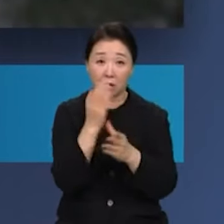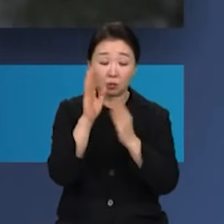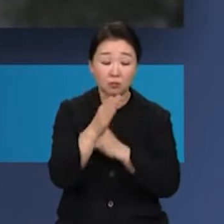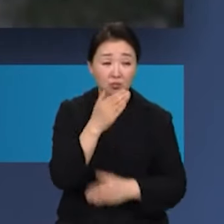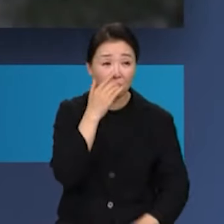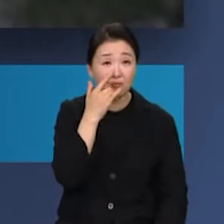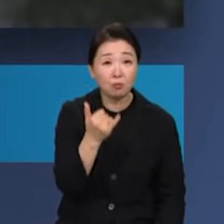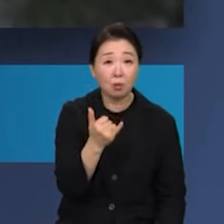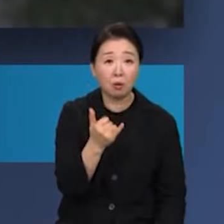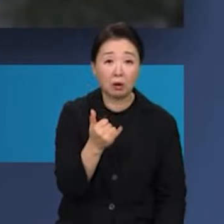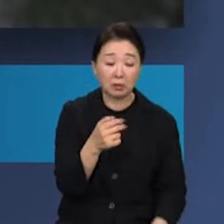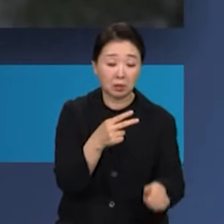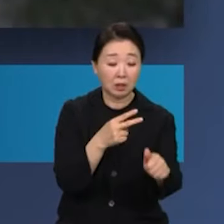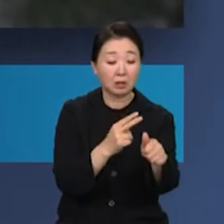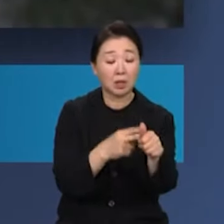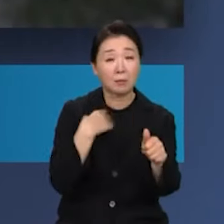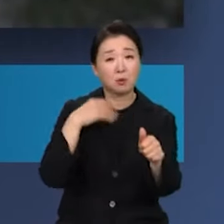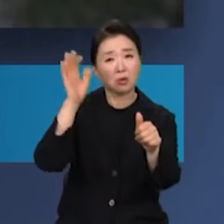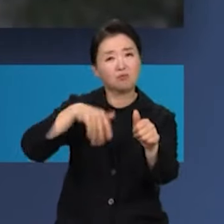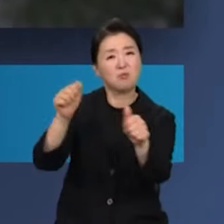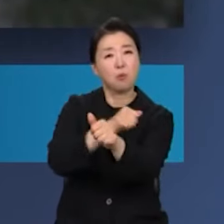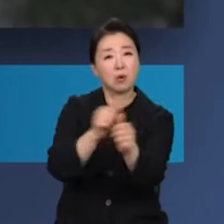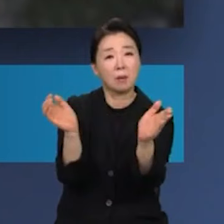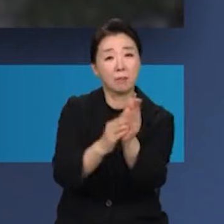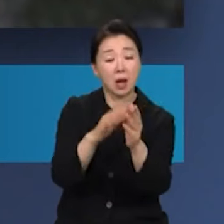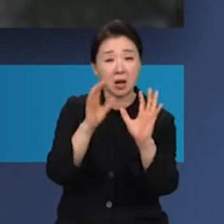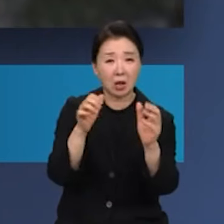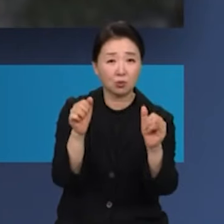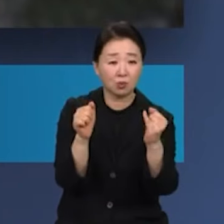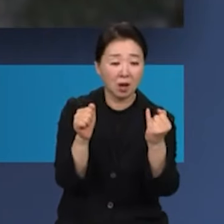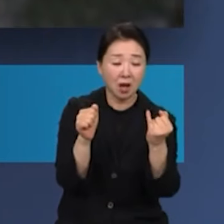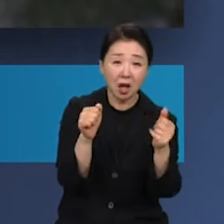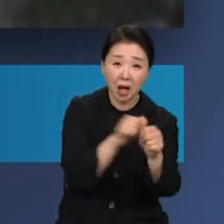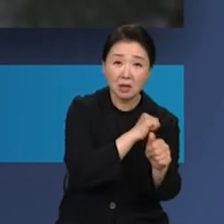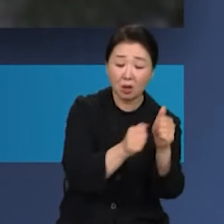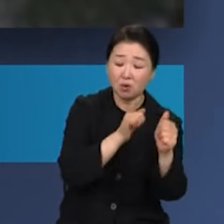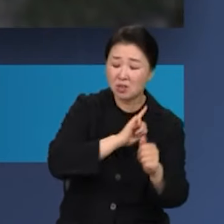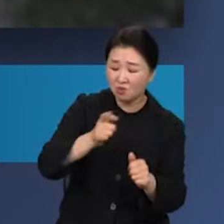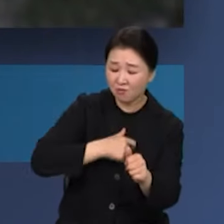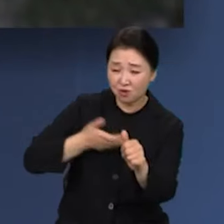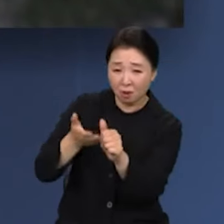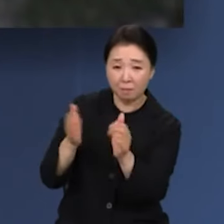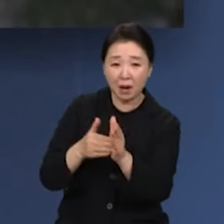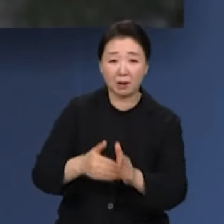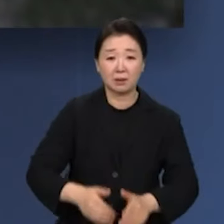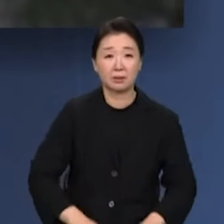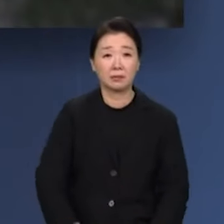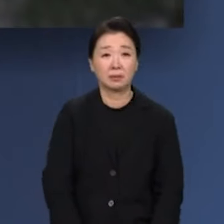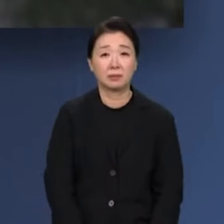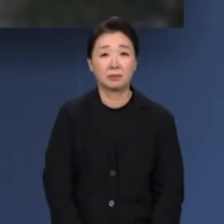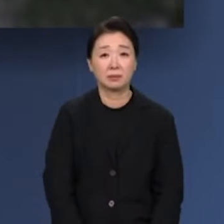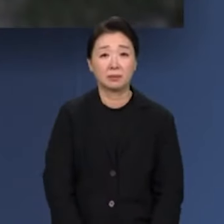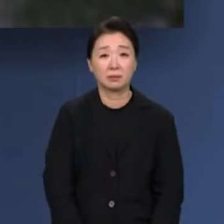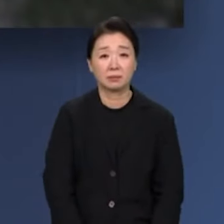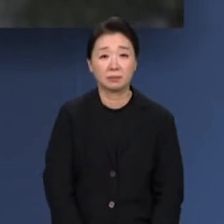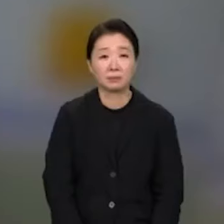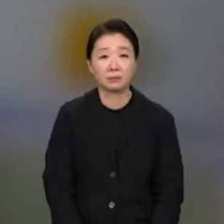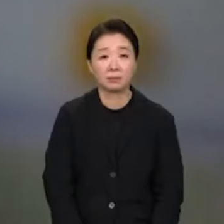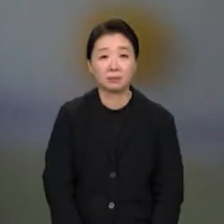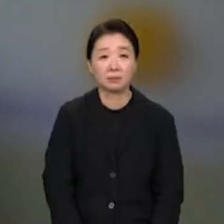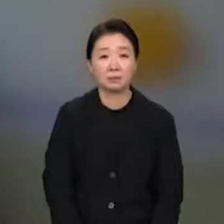학부모는 담임 교사를 불러내 폭행하고 아동학대로 신고하겠다고 위협했다고 합니다. 정진명 기자가 취재했습니다.